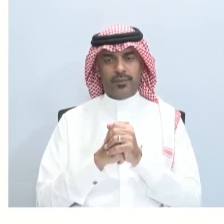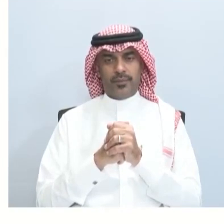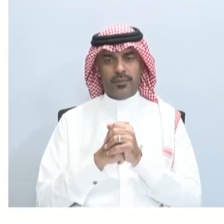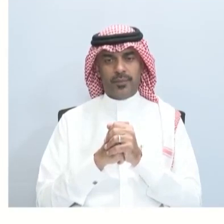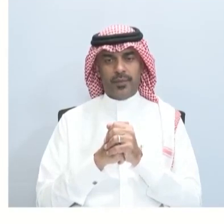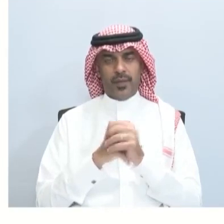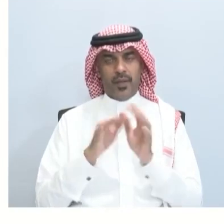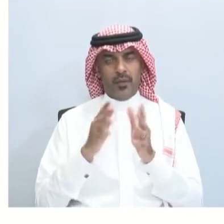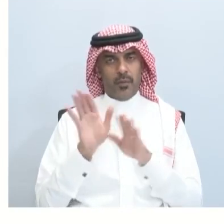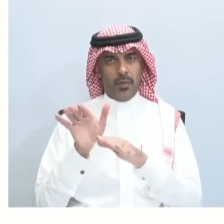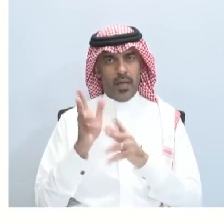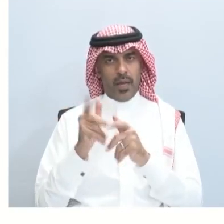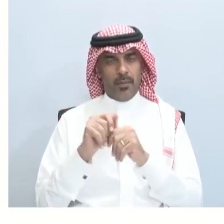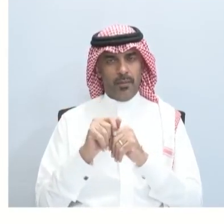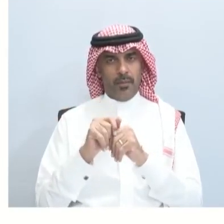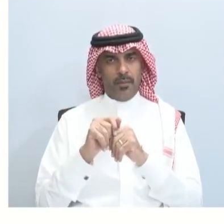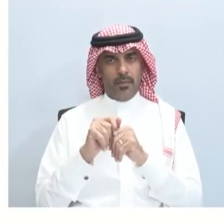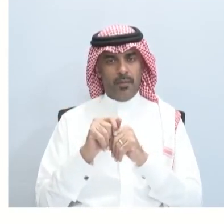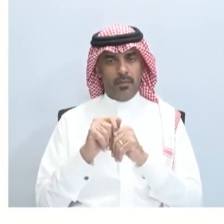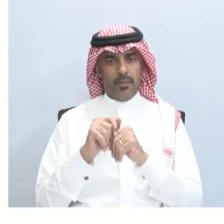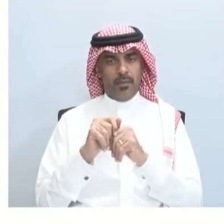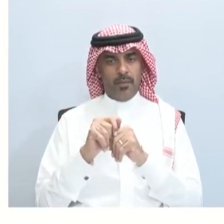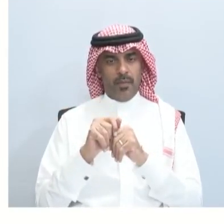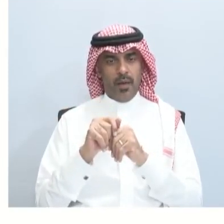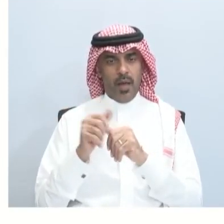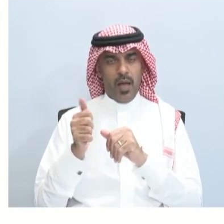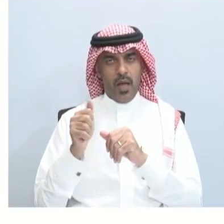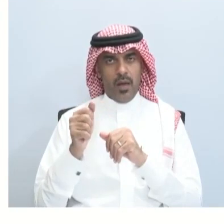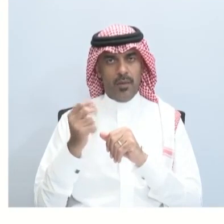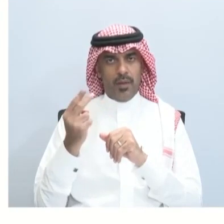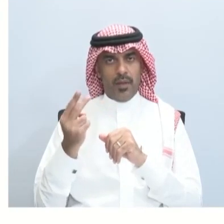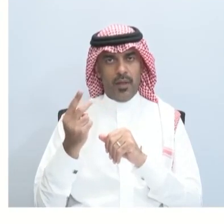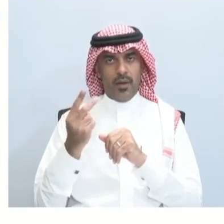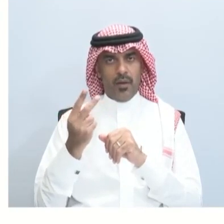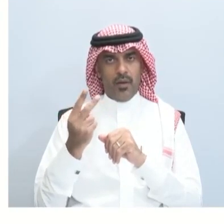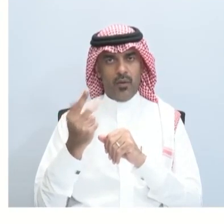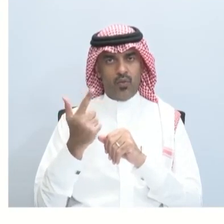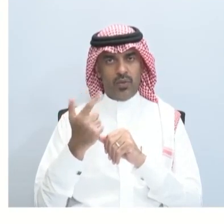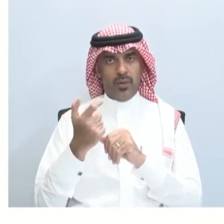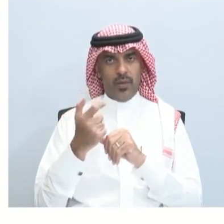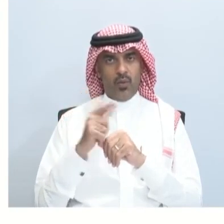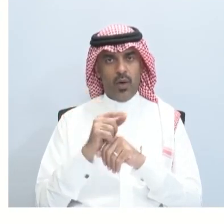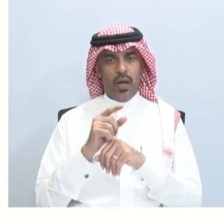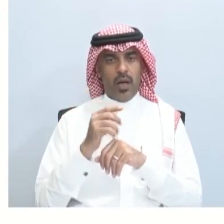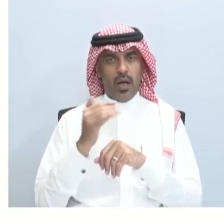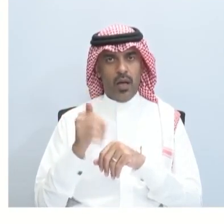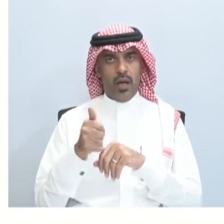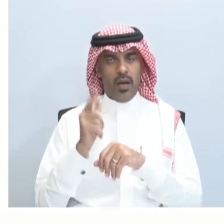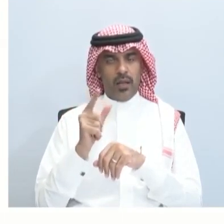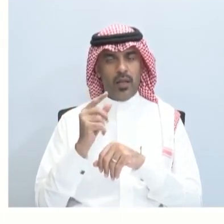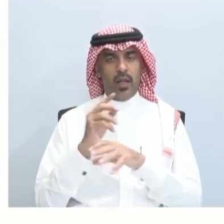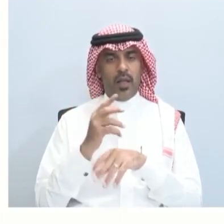ريالين ماذا يتبقى لدى احمد وخالد يتبقى لدى احمد 72 وخالد يتبقى لديه 50 ريال